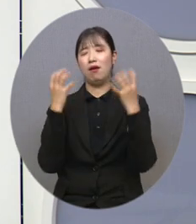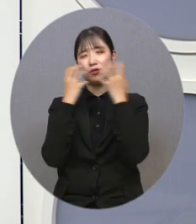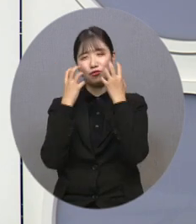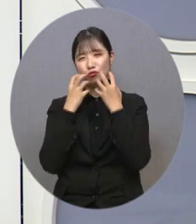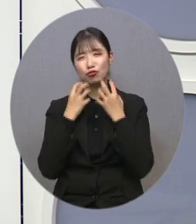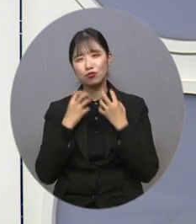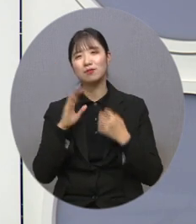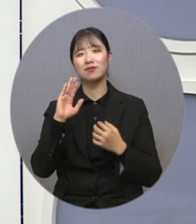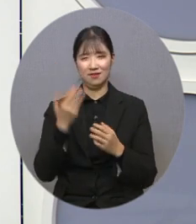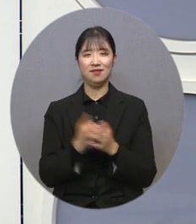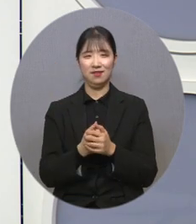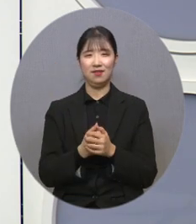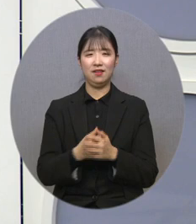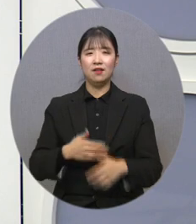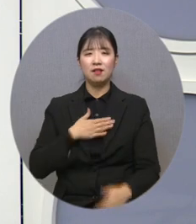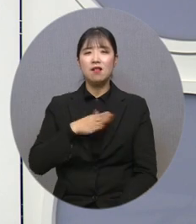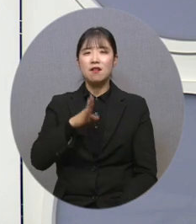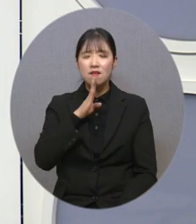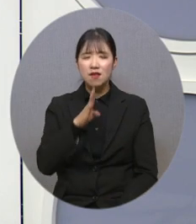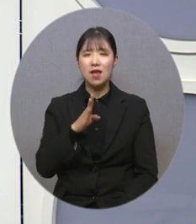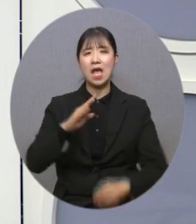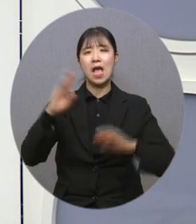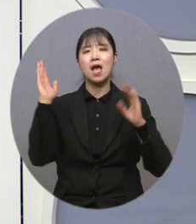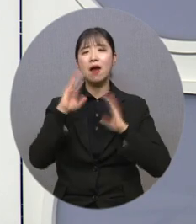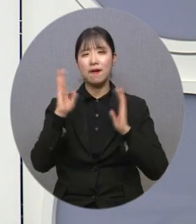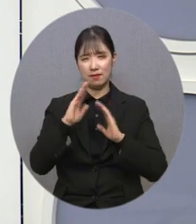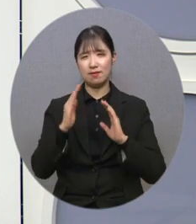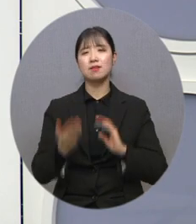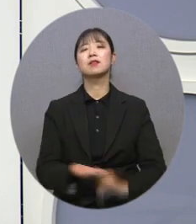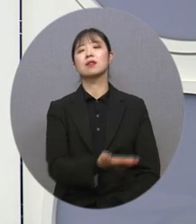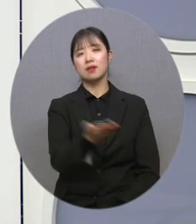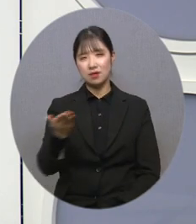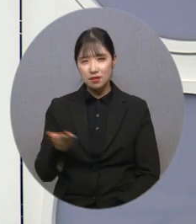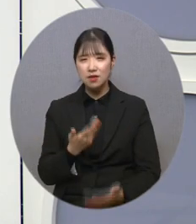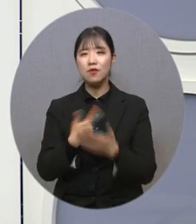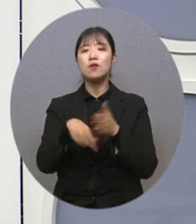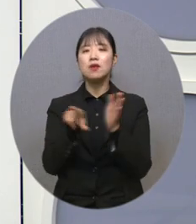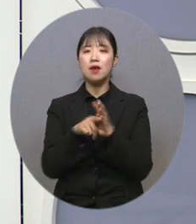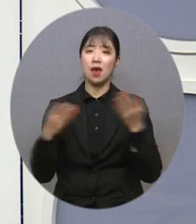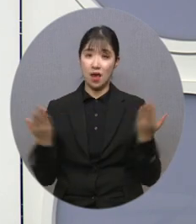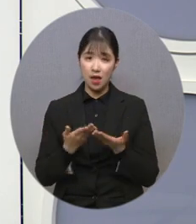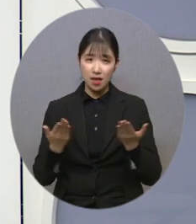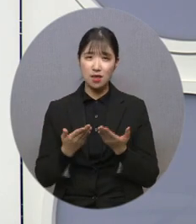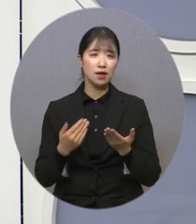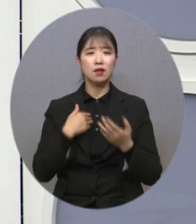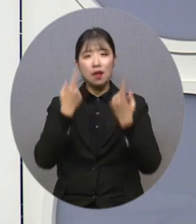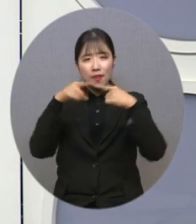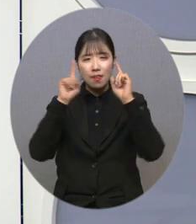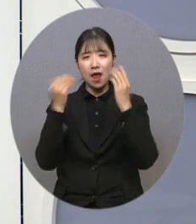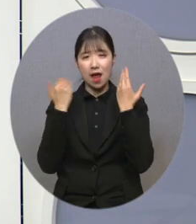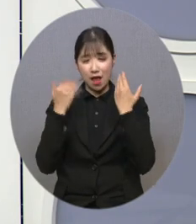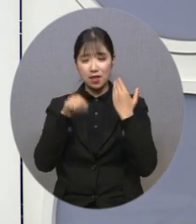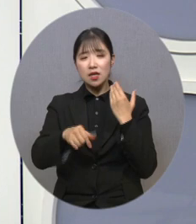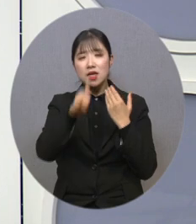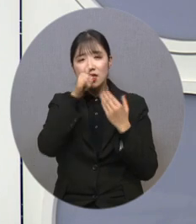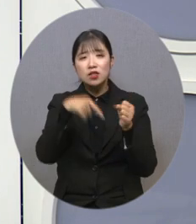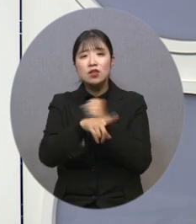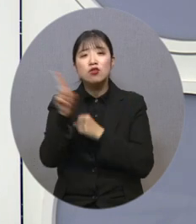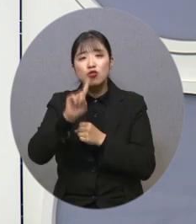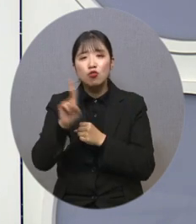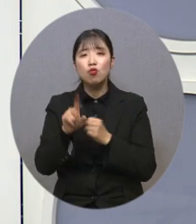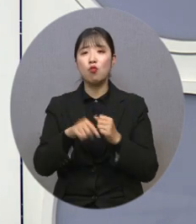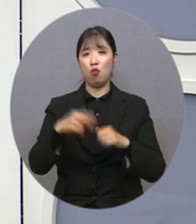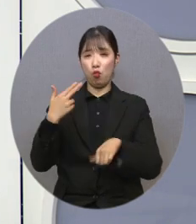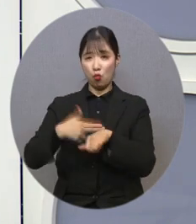쏟았습니다. 저는 정말로 우리 학생들을 위한 일이라면은 대학이 존재하는 이유, 교수도 학생